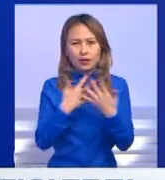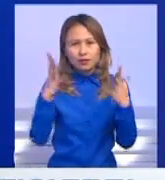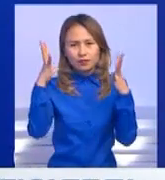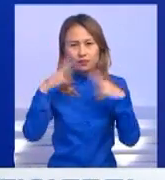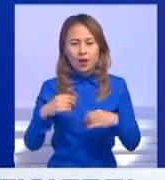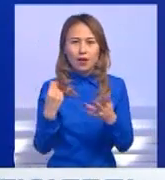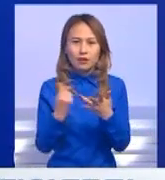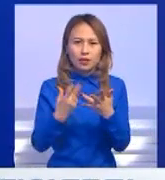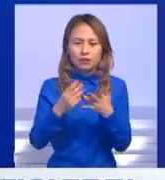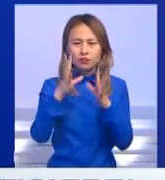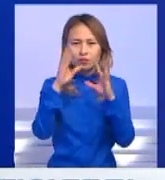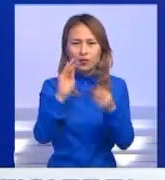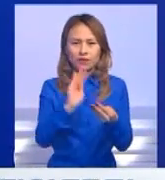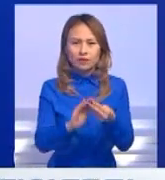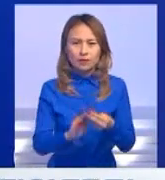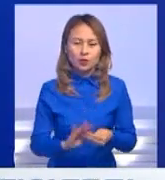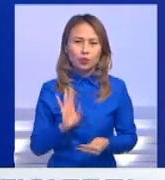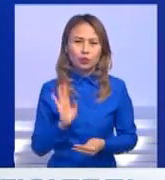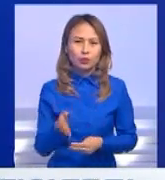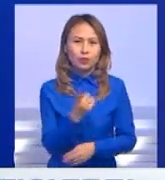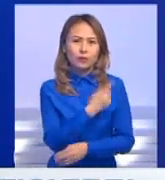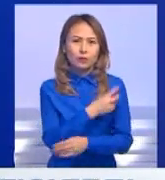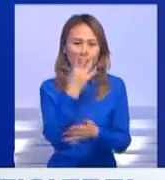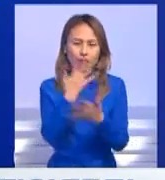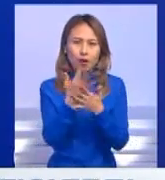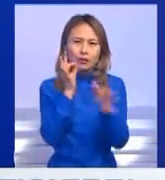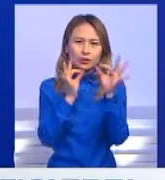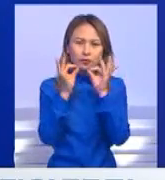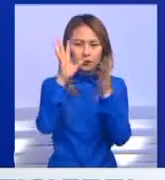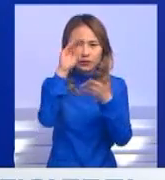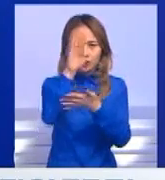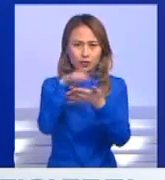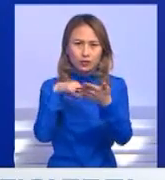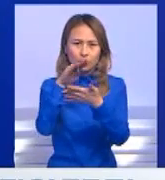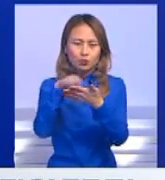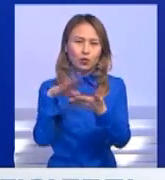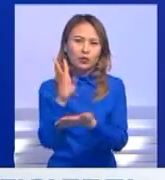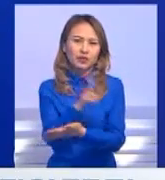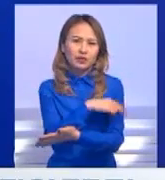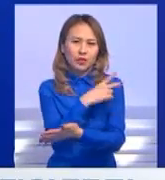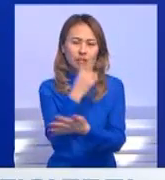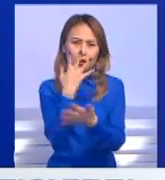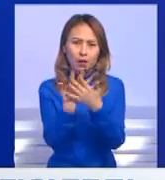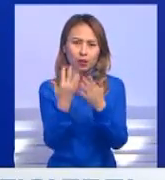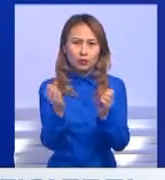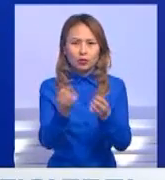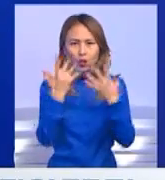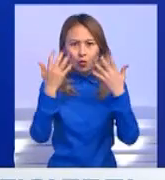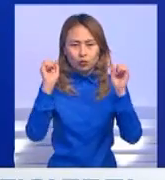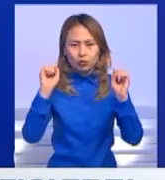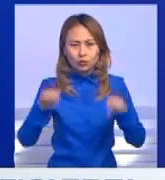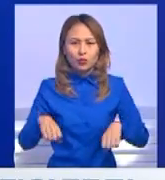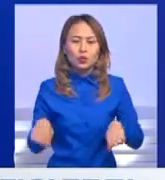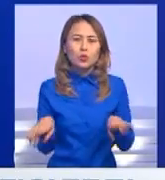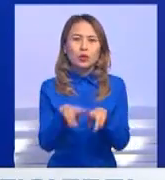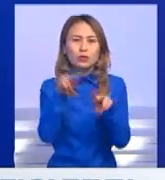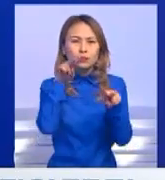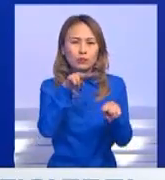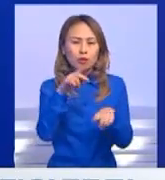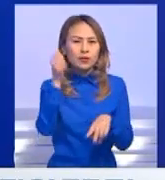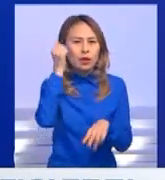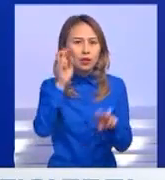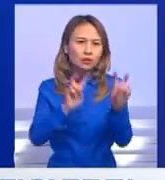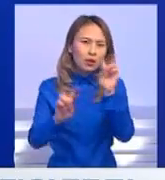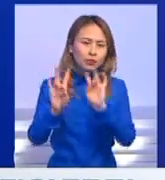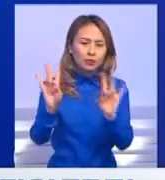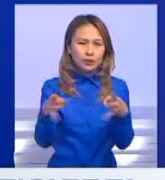анализдеріңізде сақталады. Қабылдаған ем-домда сізге көрініп тұрады. Ол мәліметтерді дәрігерлерде ашып қадағалай алады. Сондықтан олар ескі құжаттарды